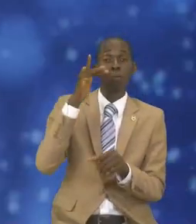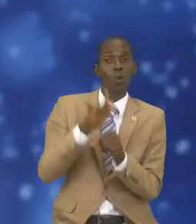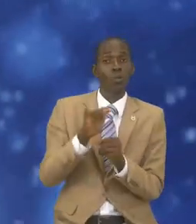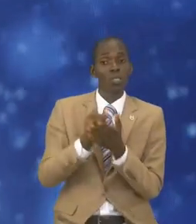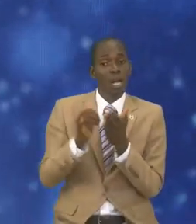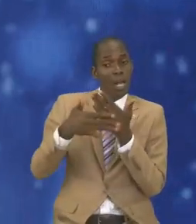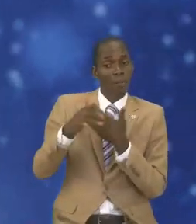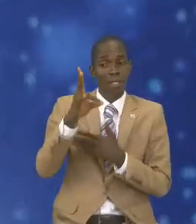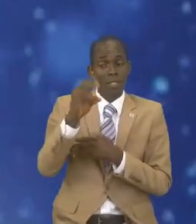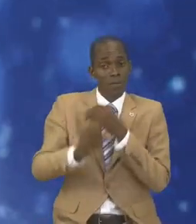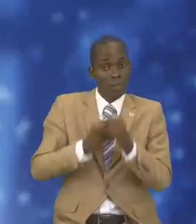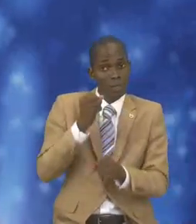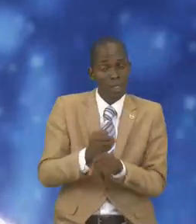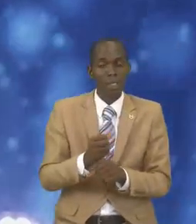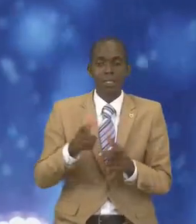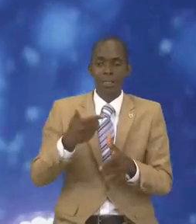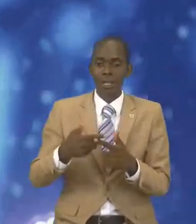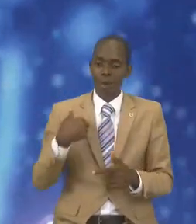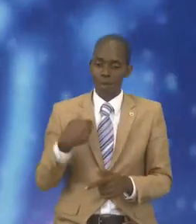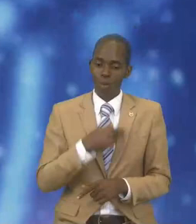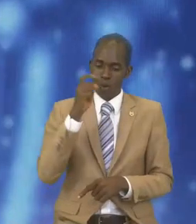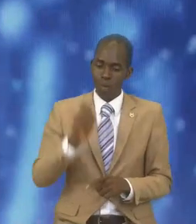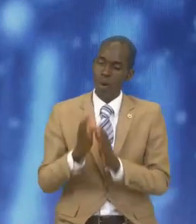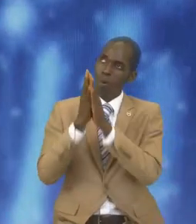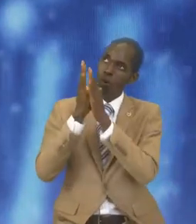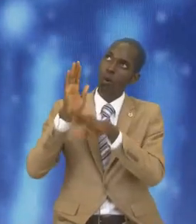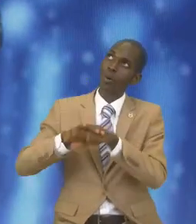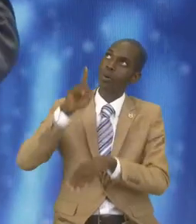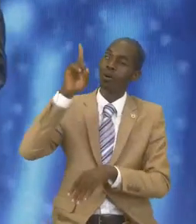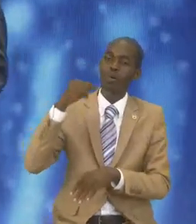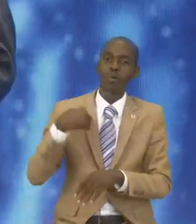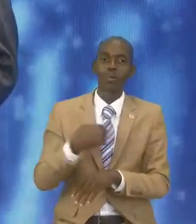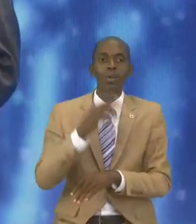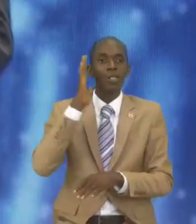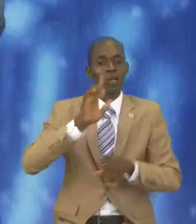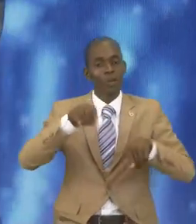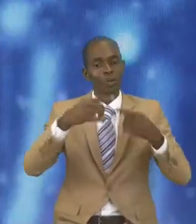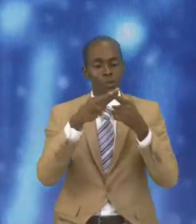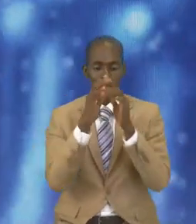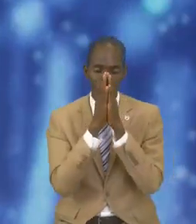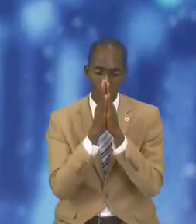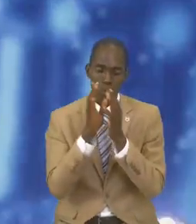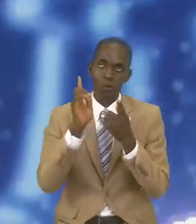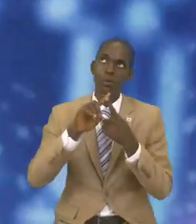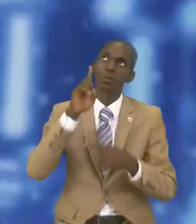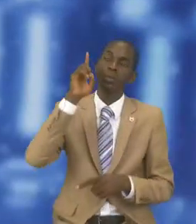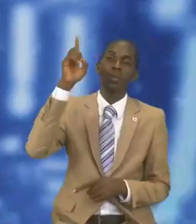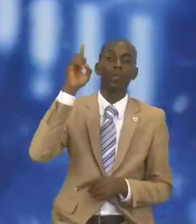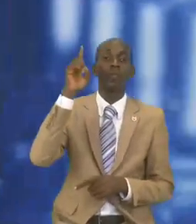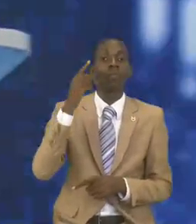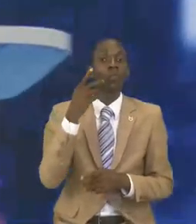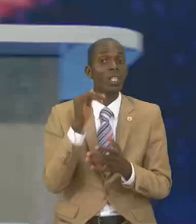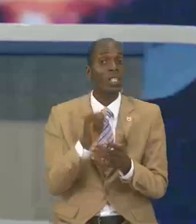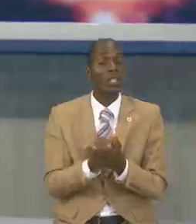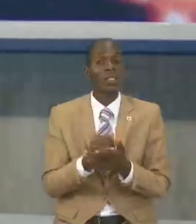70 ans, alors vous m'invoquerez. Et vous partirez, vous me prierez. Alors, le